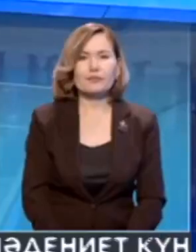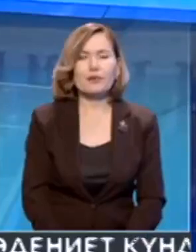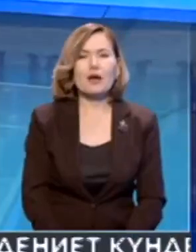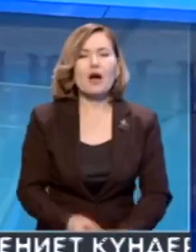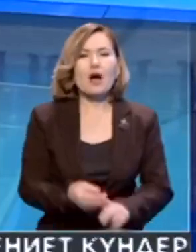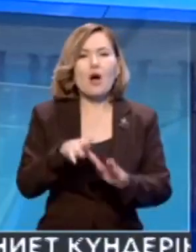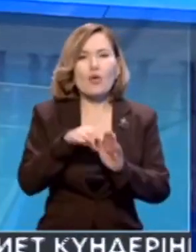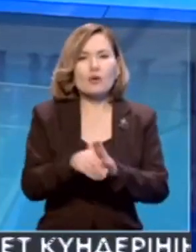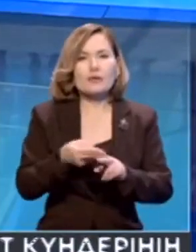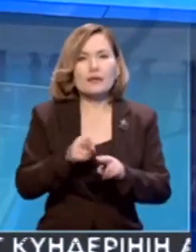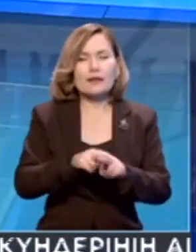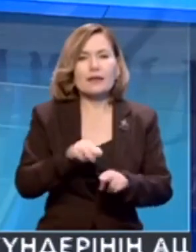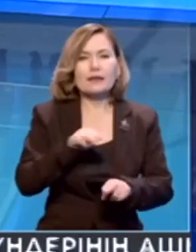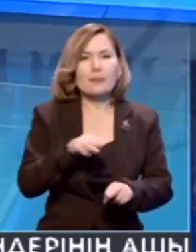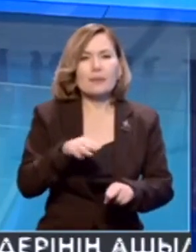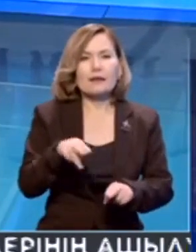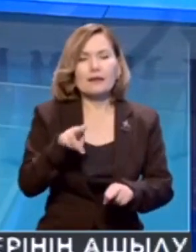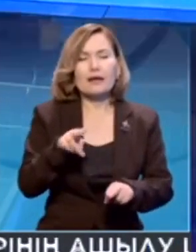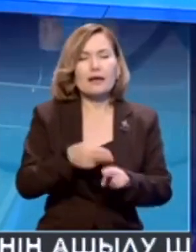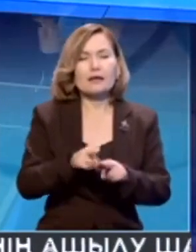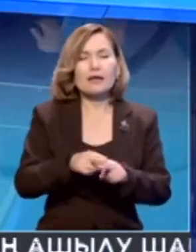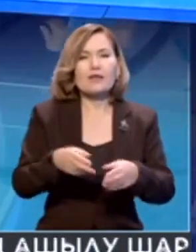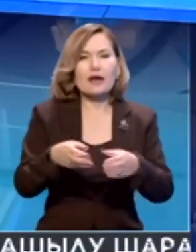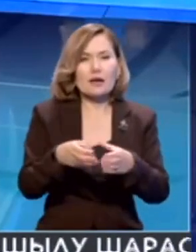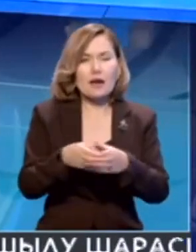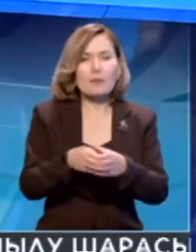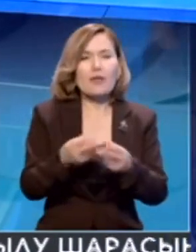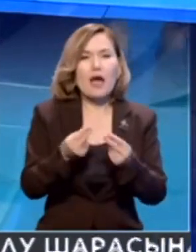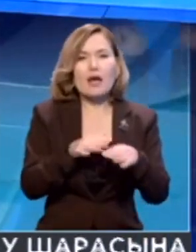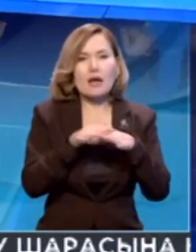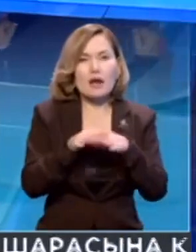парни вот этому документ пошла раки инвестиций